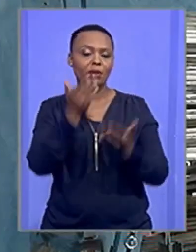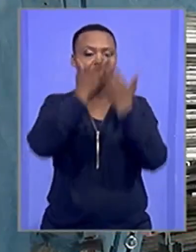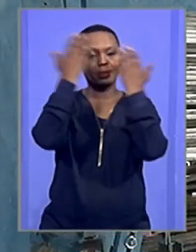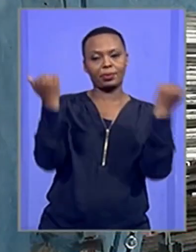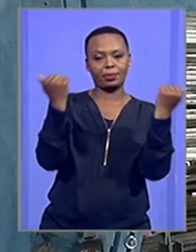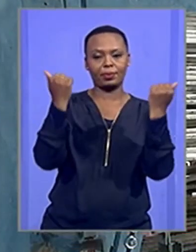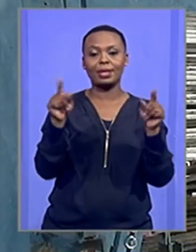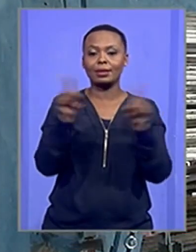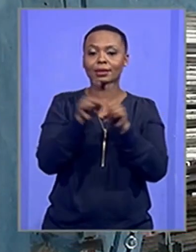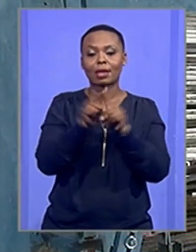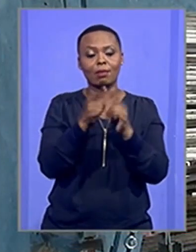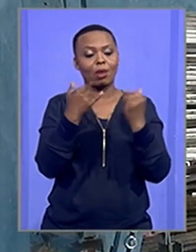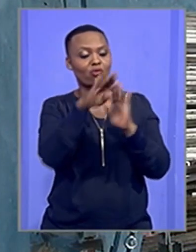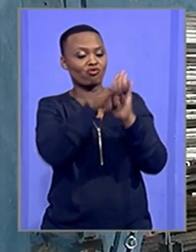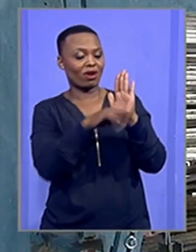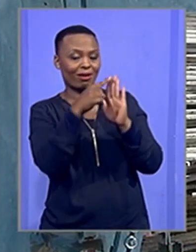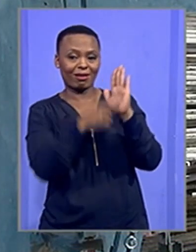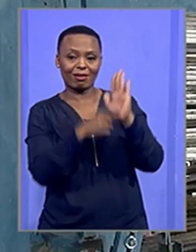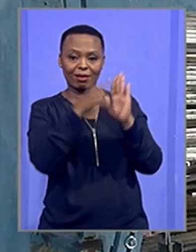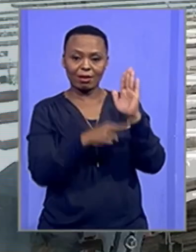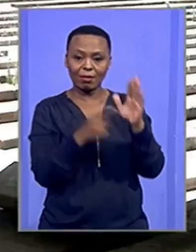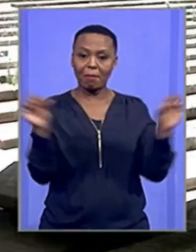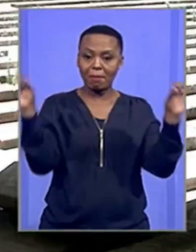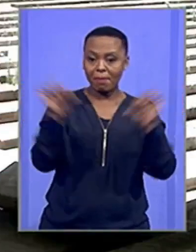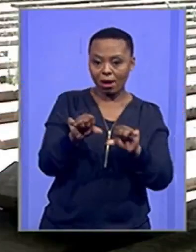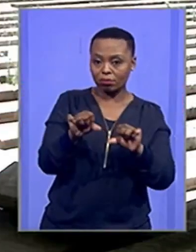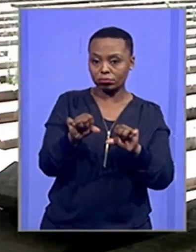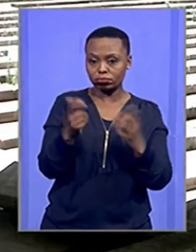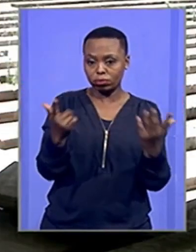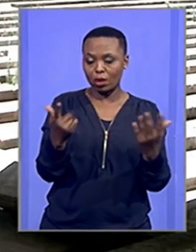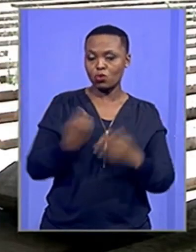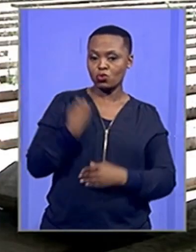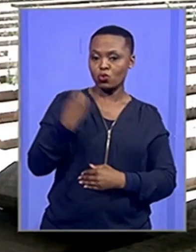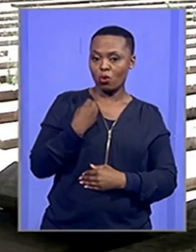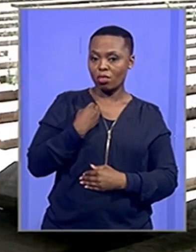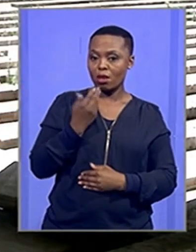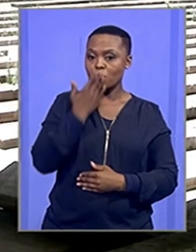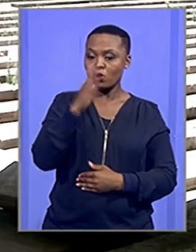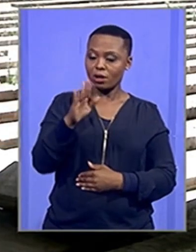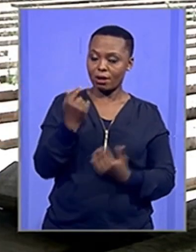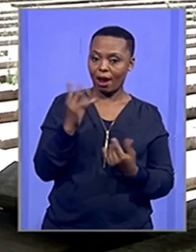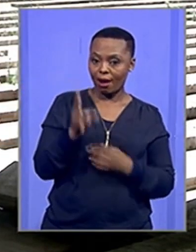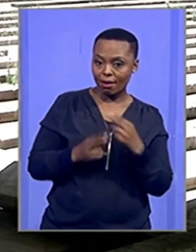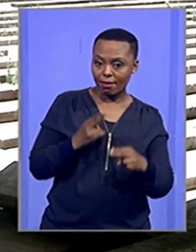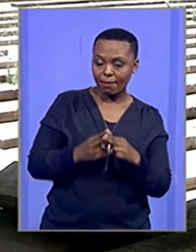le gore lenaane leno le tla boa gape le ungelwa bašwa bano.